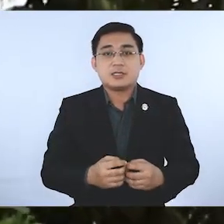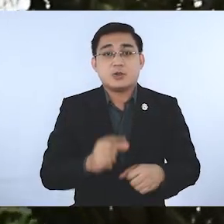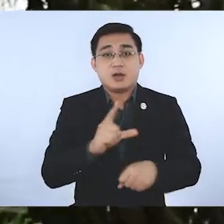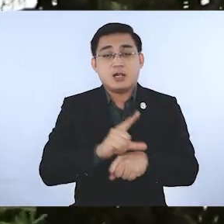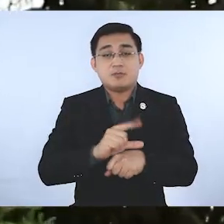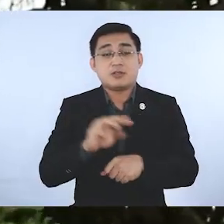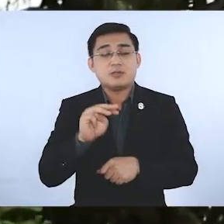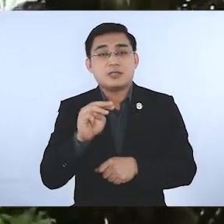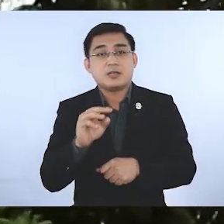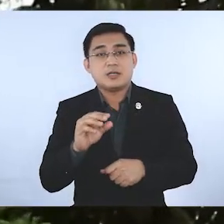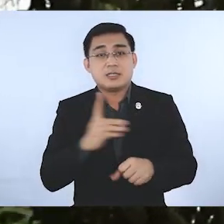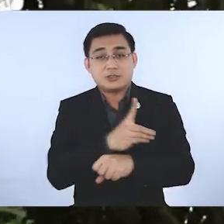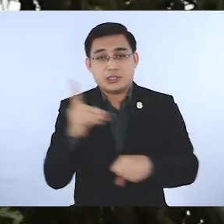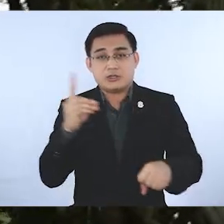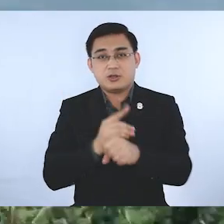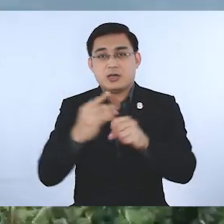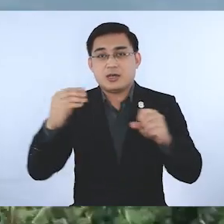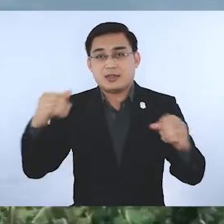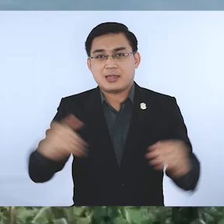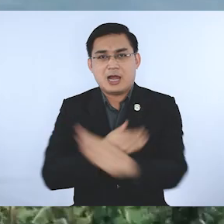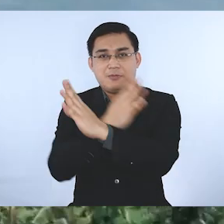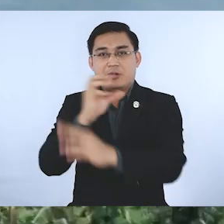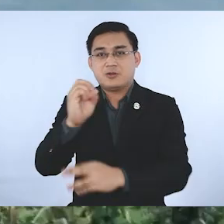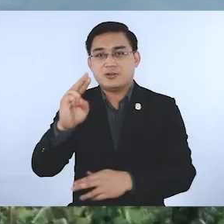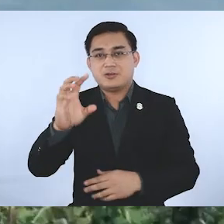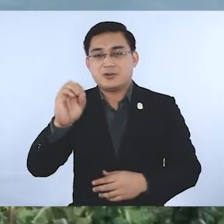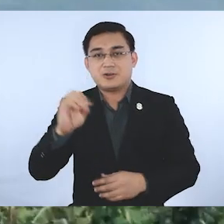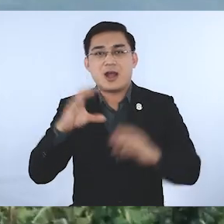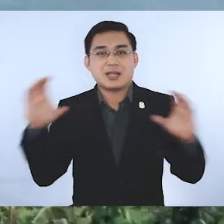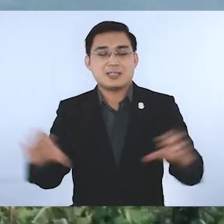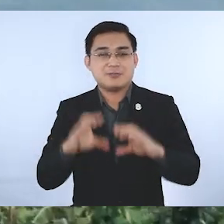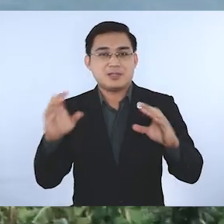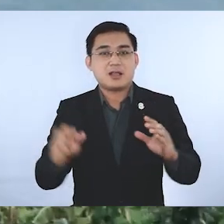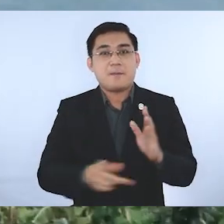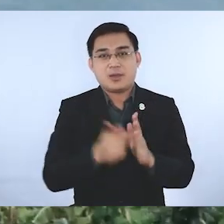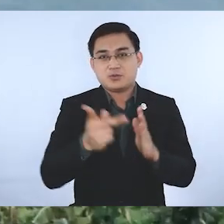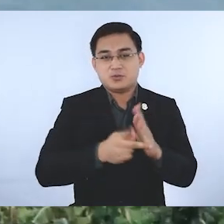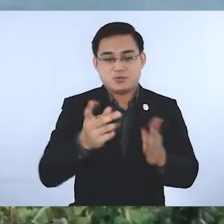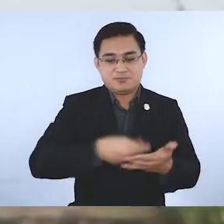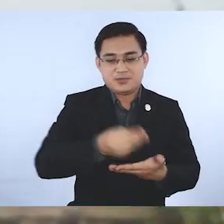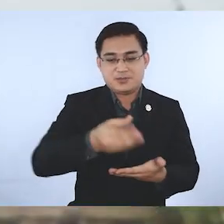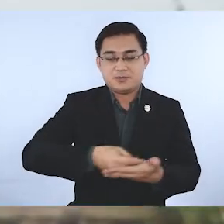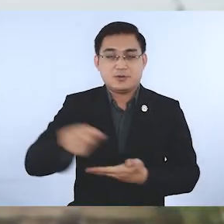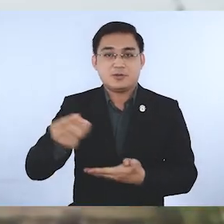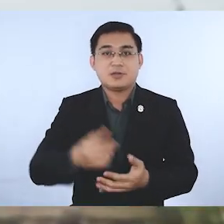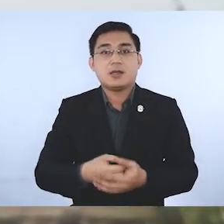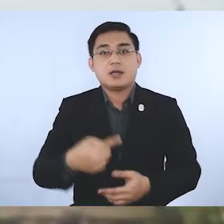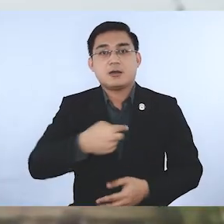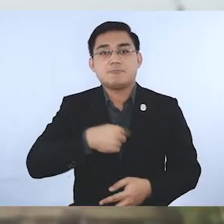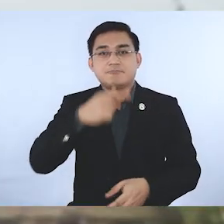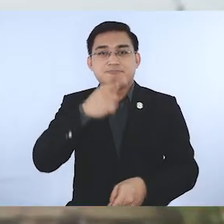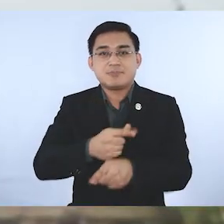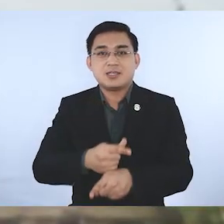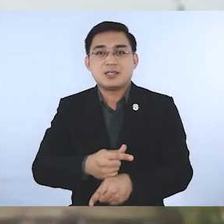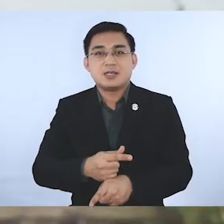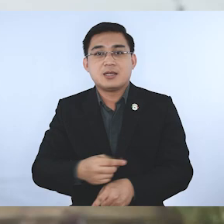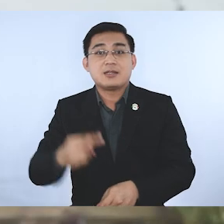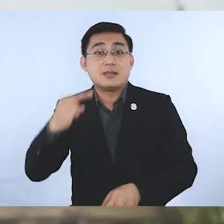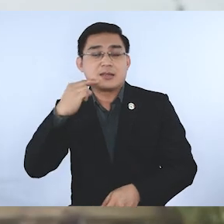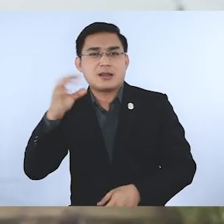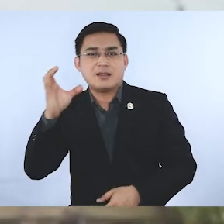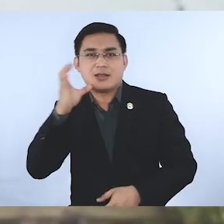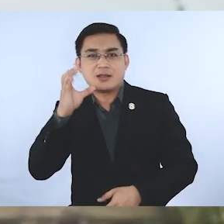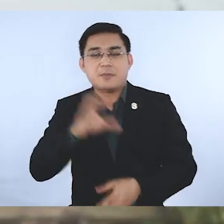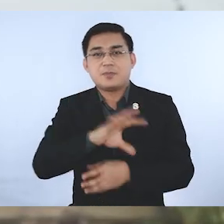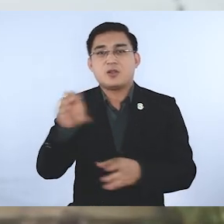Visayas Extension, distrito ng Davao de Oro, ang aktibidad na Pasugo Drive. Ako po si kapatid na Rinalyn